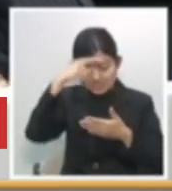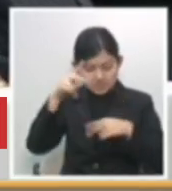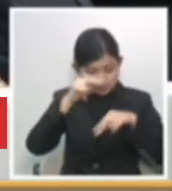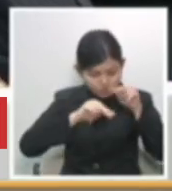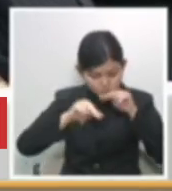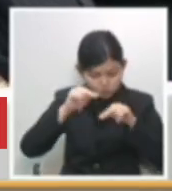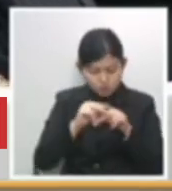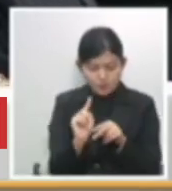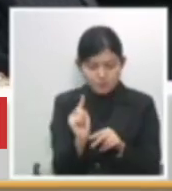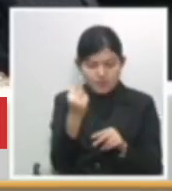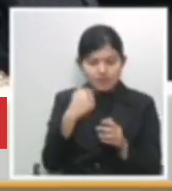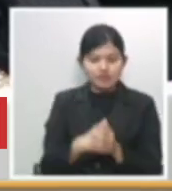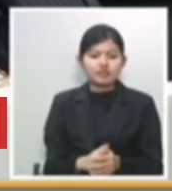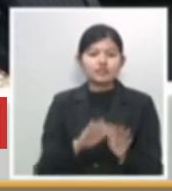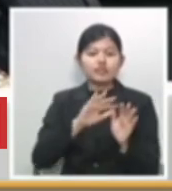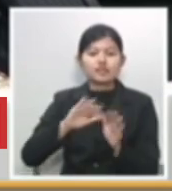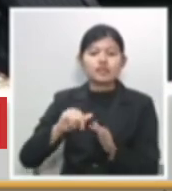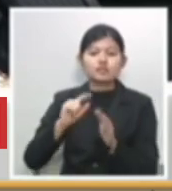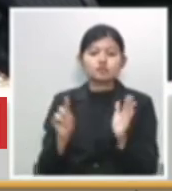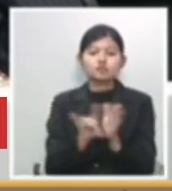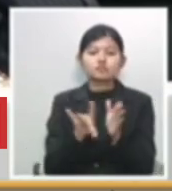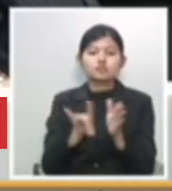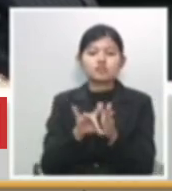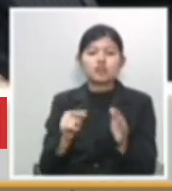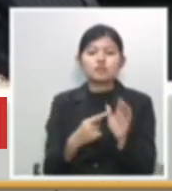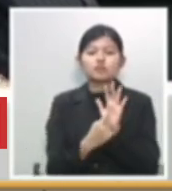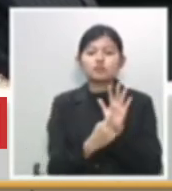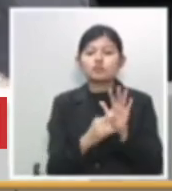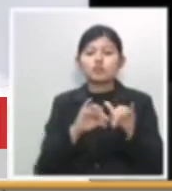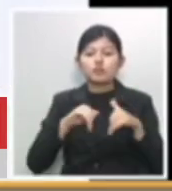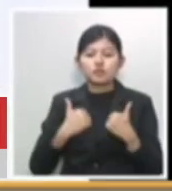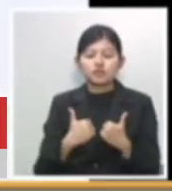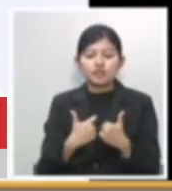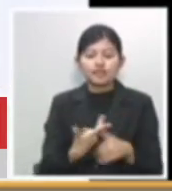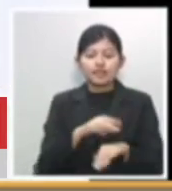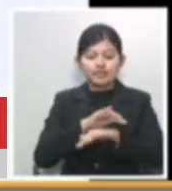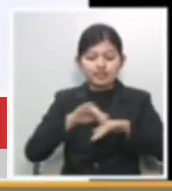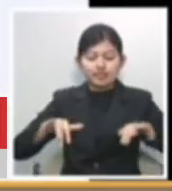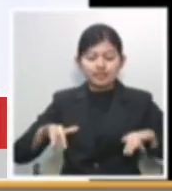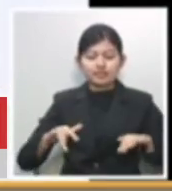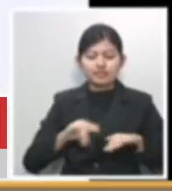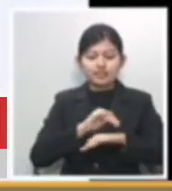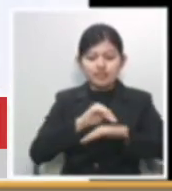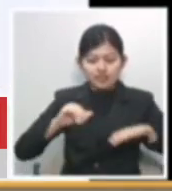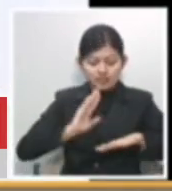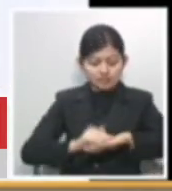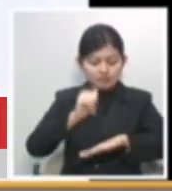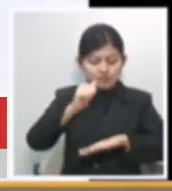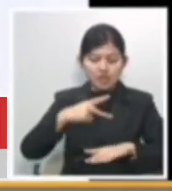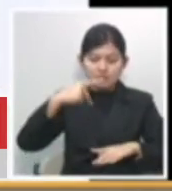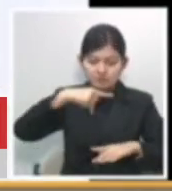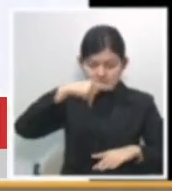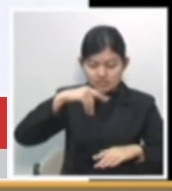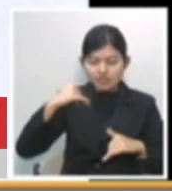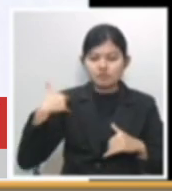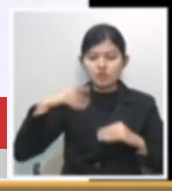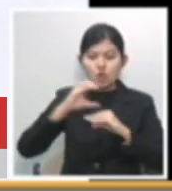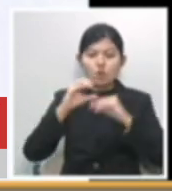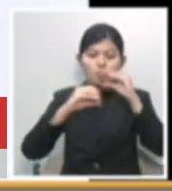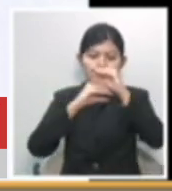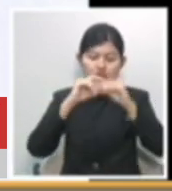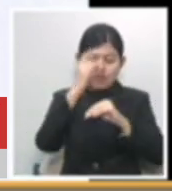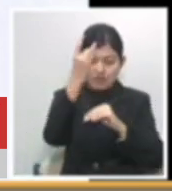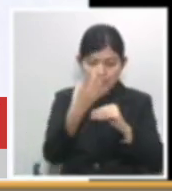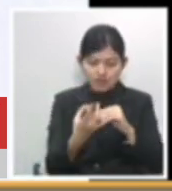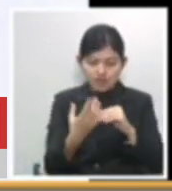การสุดท้ายที่ผมอยากจะนำเสนอเป็นเพียงตัวอย่างในวันนี้ก็คือเรื่องของเด็กที่มีความสามารถพิเศษครับโครงการนี้